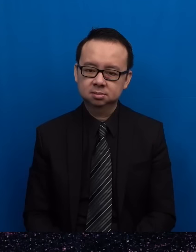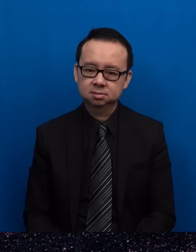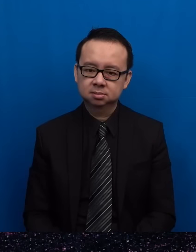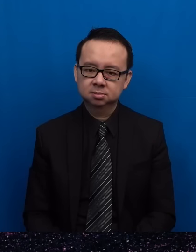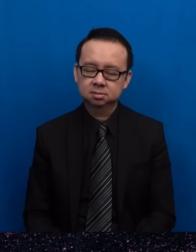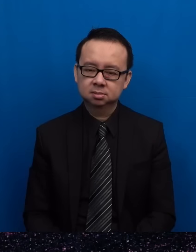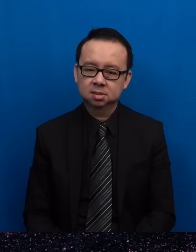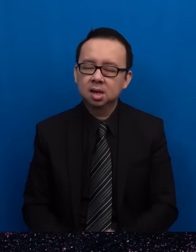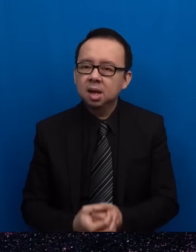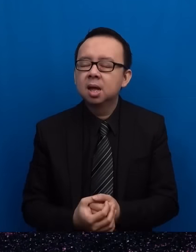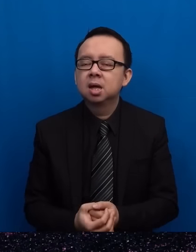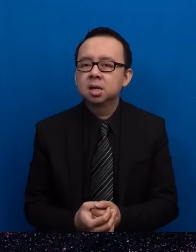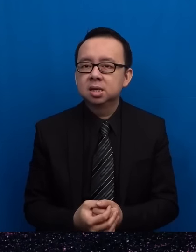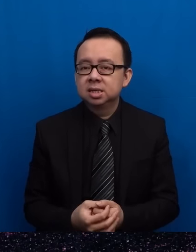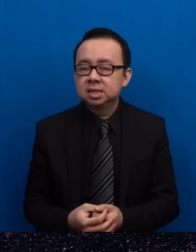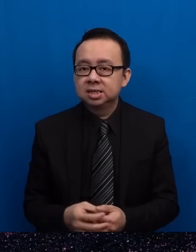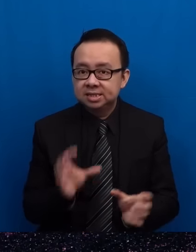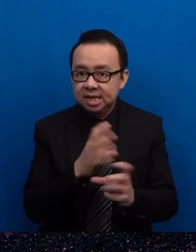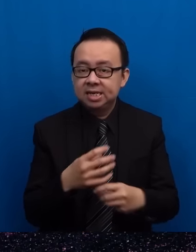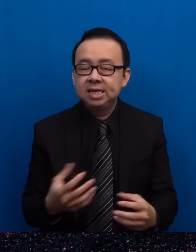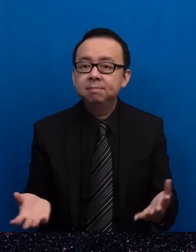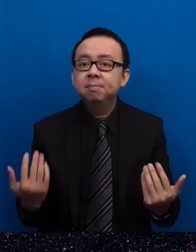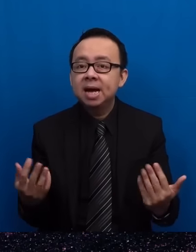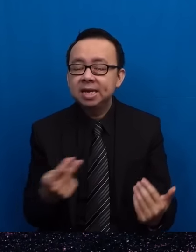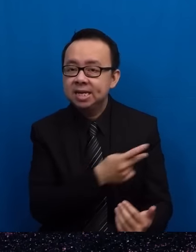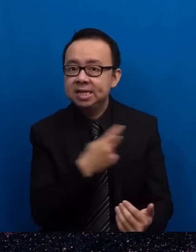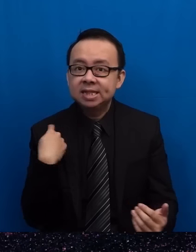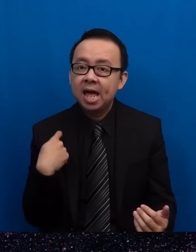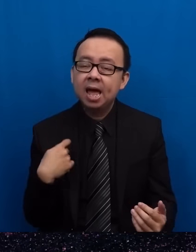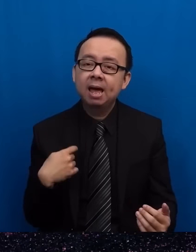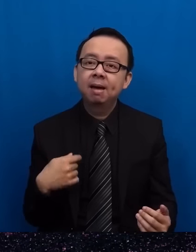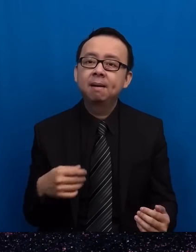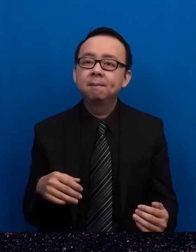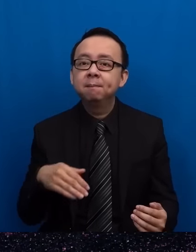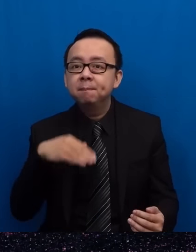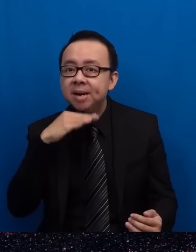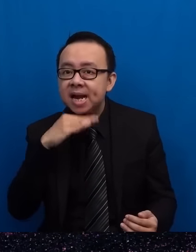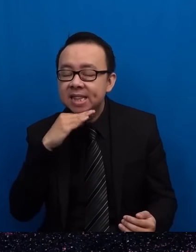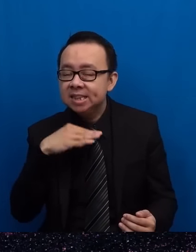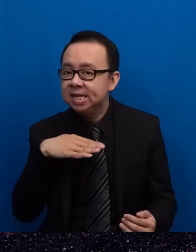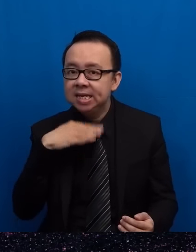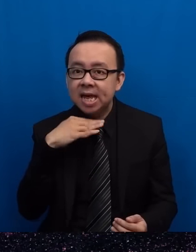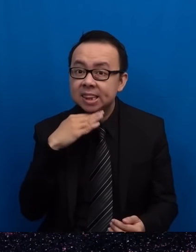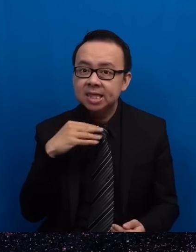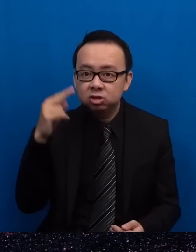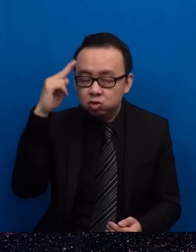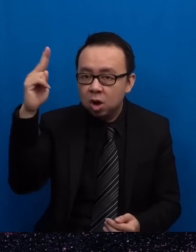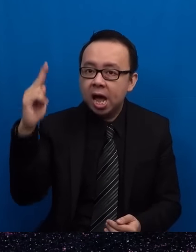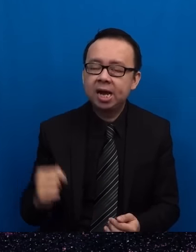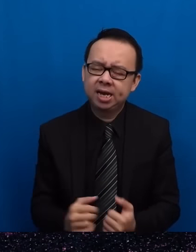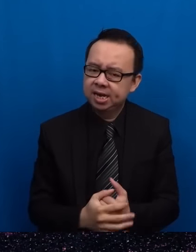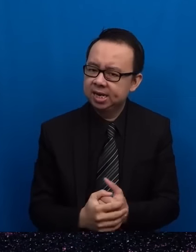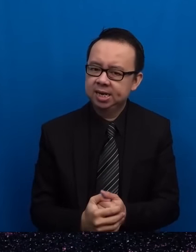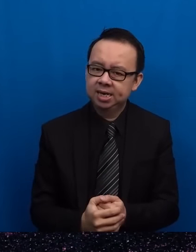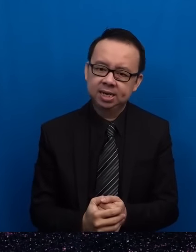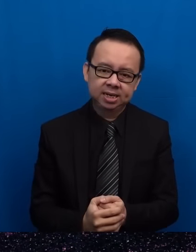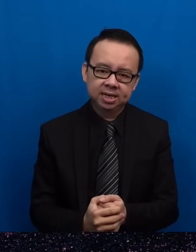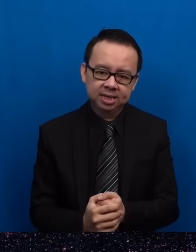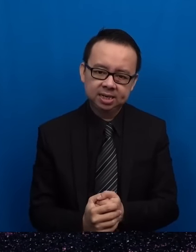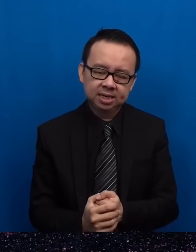untuk nantikan Allah kita. Learn to wait upon God. Seperti kata